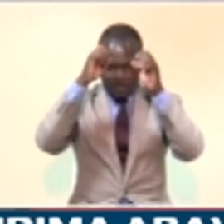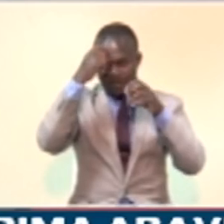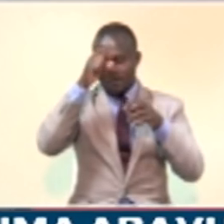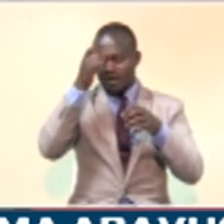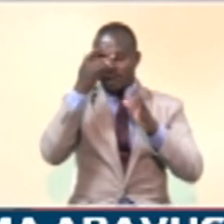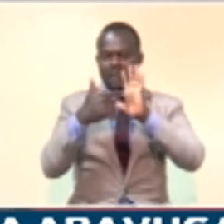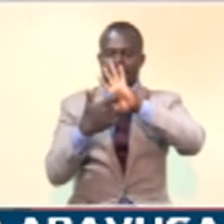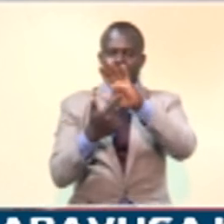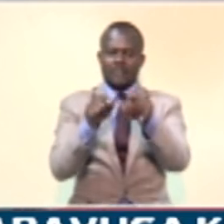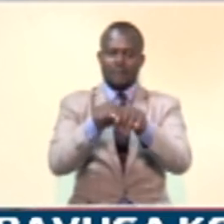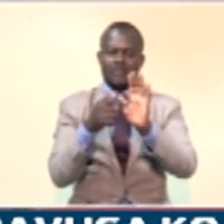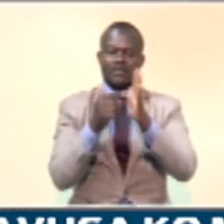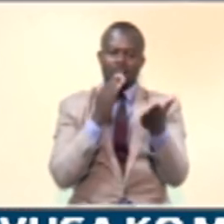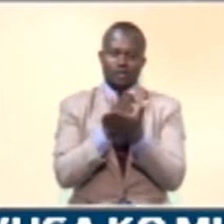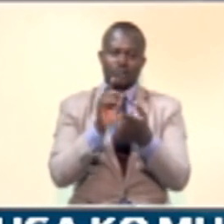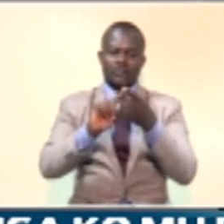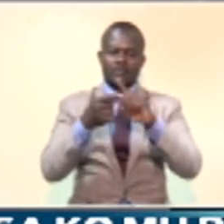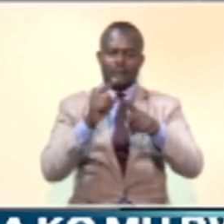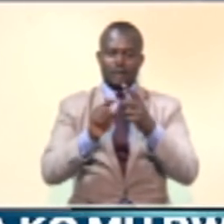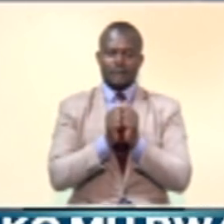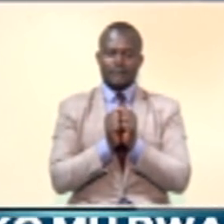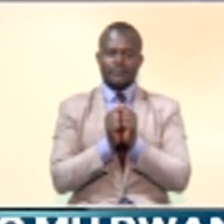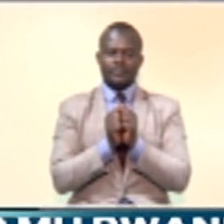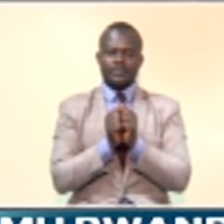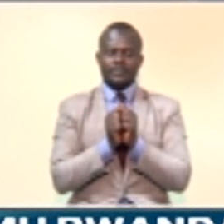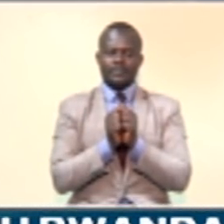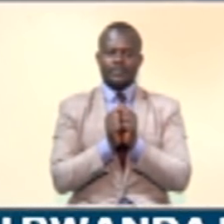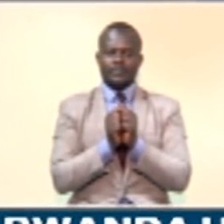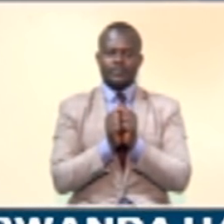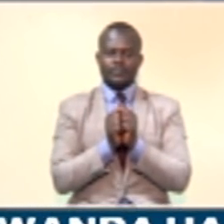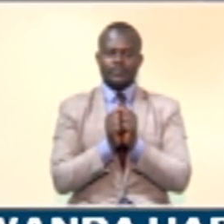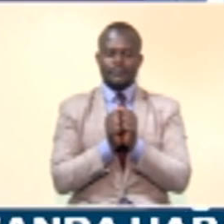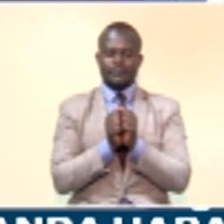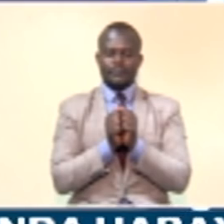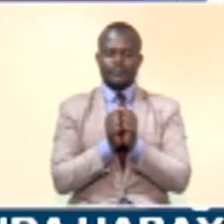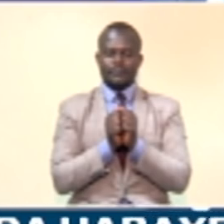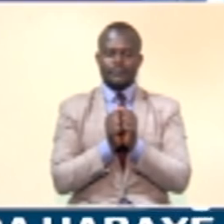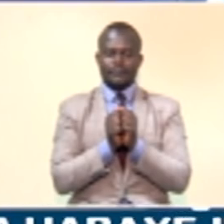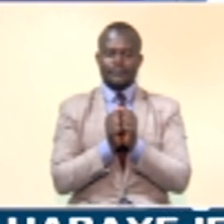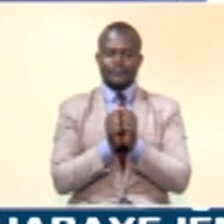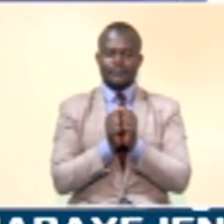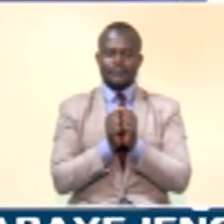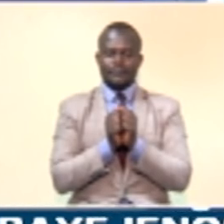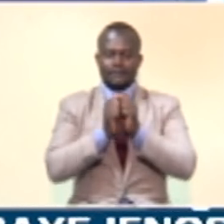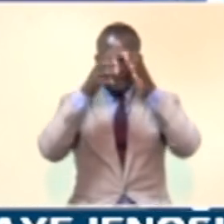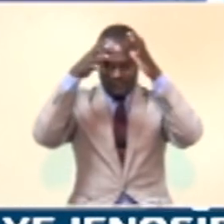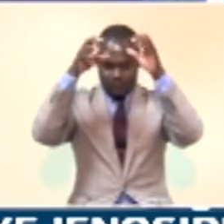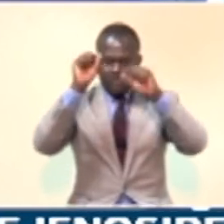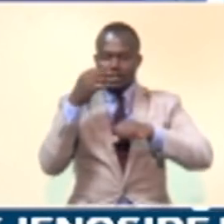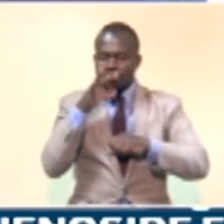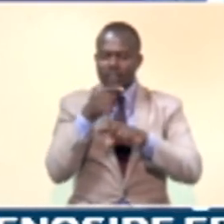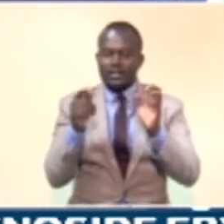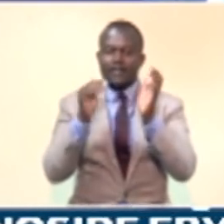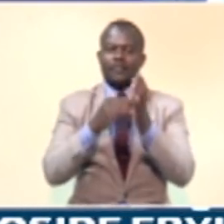akaba bigaragaje nk'ikimenyetso nyacyo cy'ubucuti. Jean-Pierre Kagabo muri Village Urugwiro. Perezida w'Ufaransa kandi